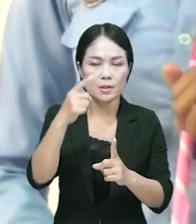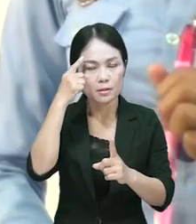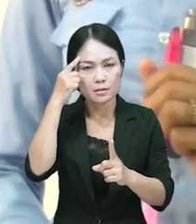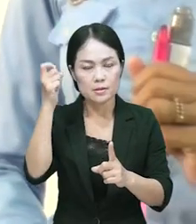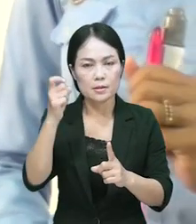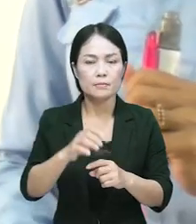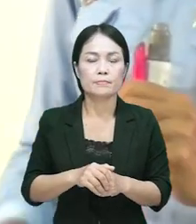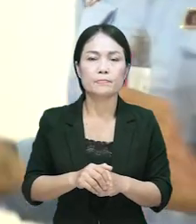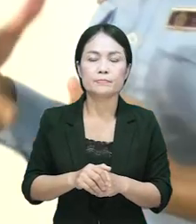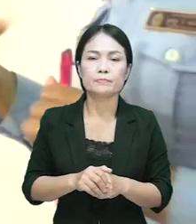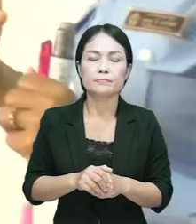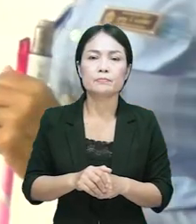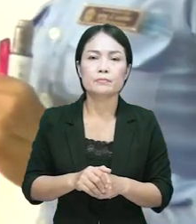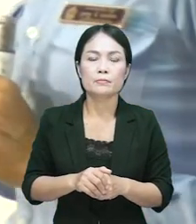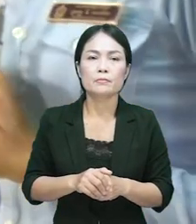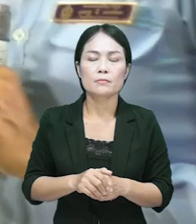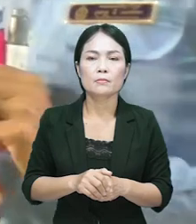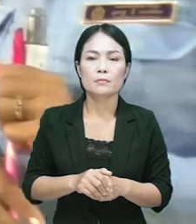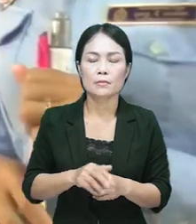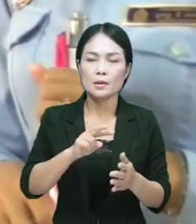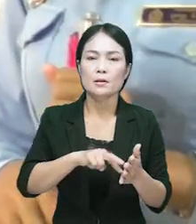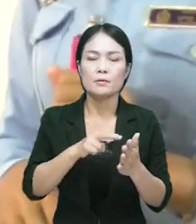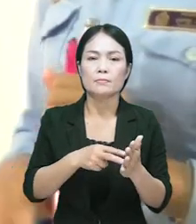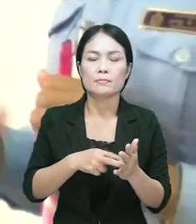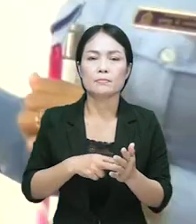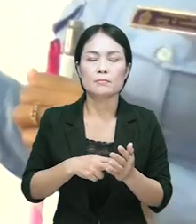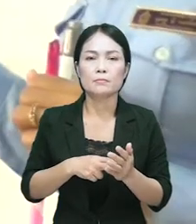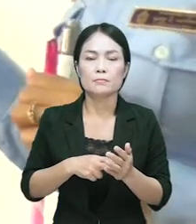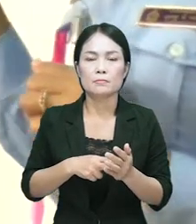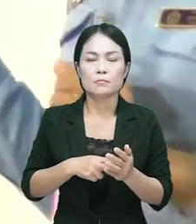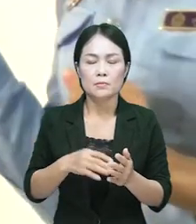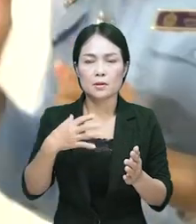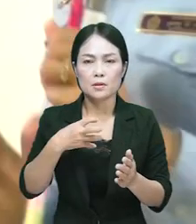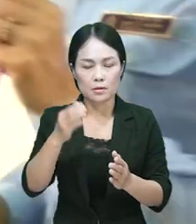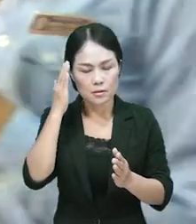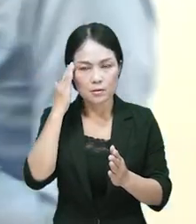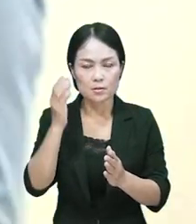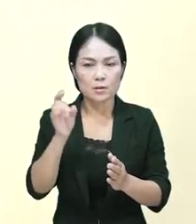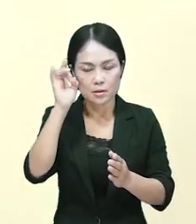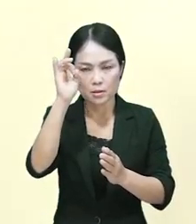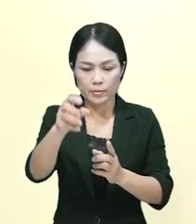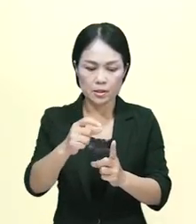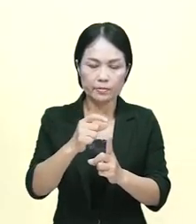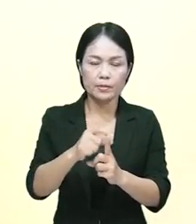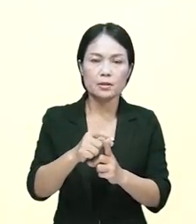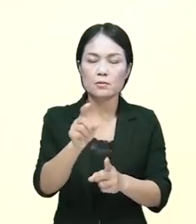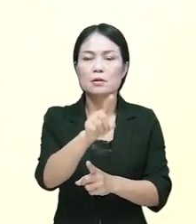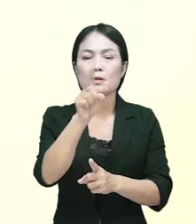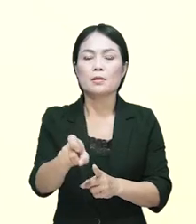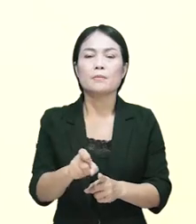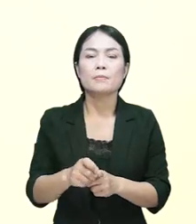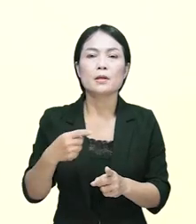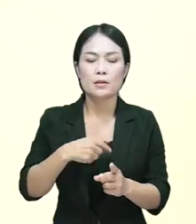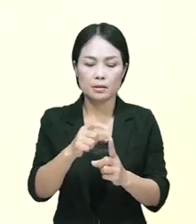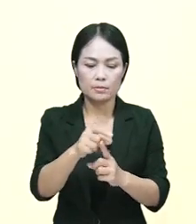នសង្ស័យគឺមានន័យថាចាដើម្បីចង់ដឹងច្បាស់យើងចូលទៅបញ្យលពាក្យណាកូនណាតើអ្នកគ្រូនឹង